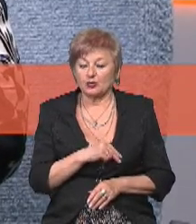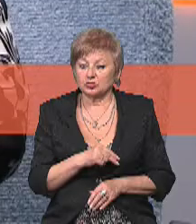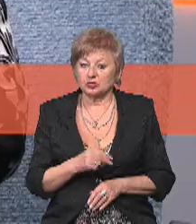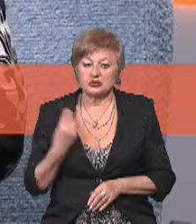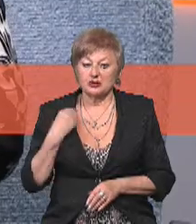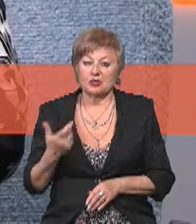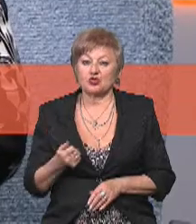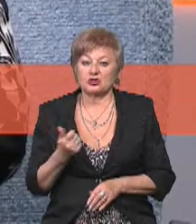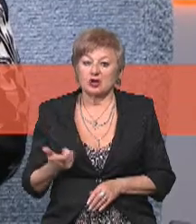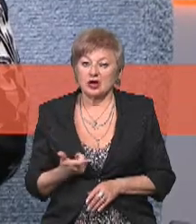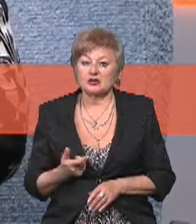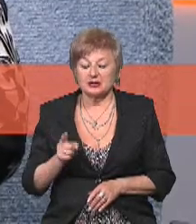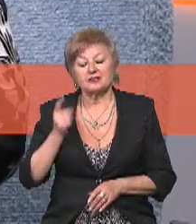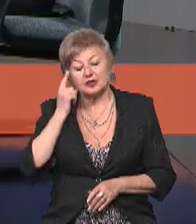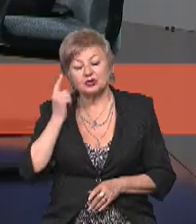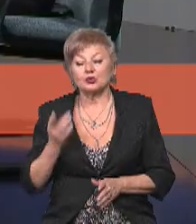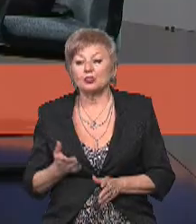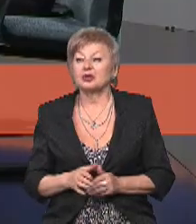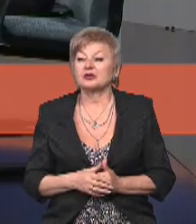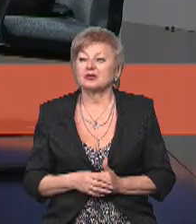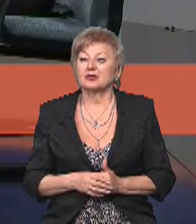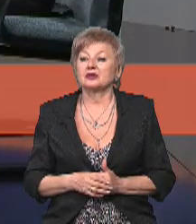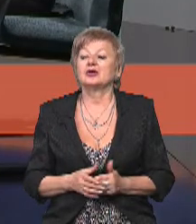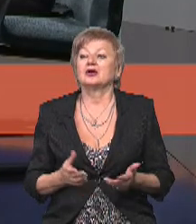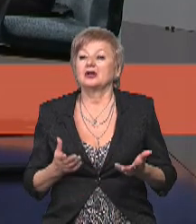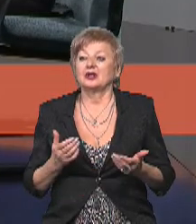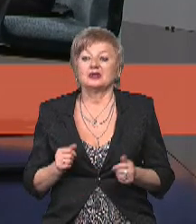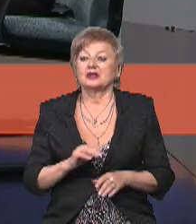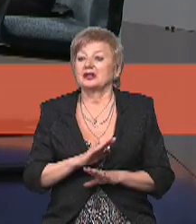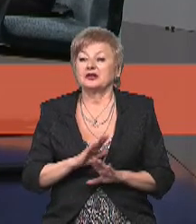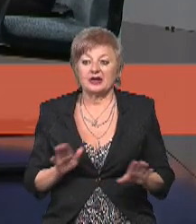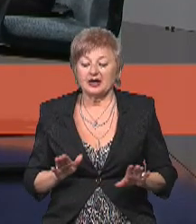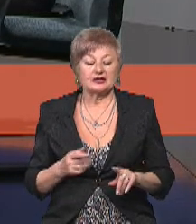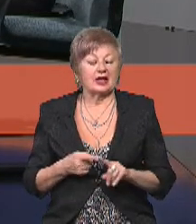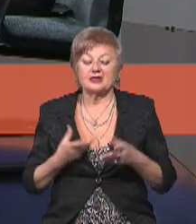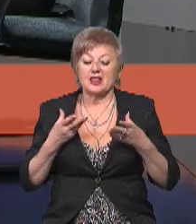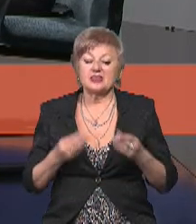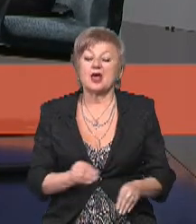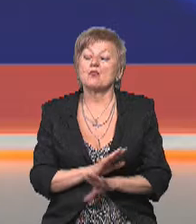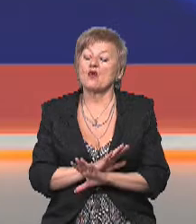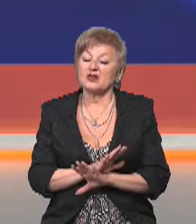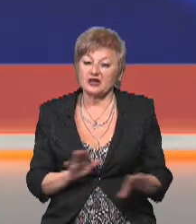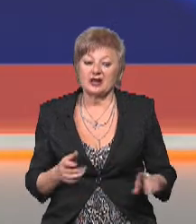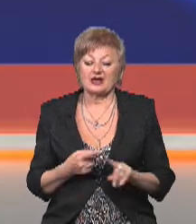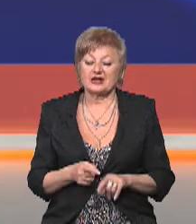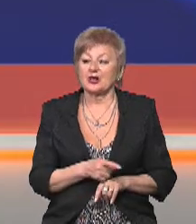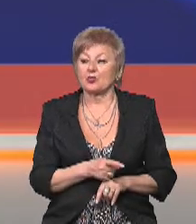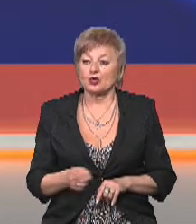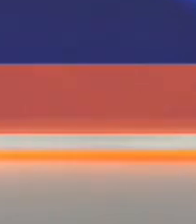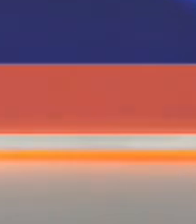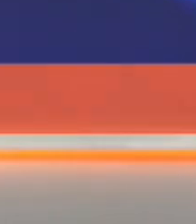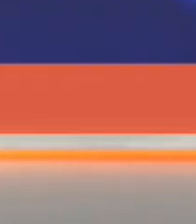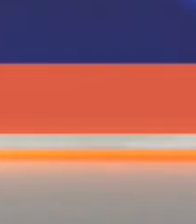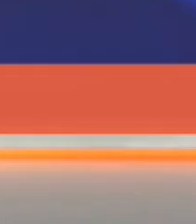Запоріжгаз. Як ви думаєте, пані Наталя? Да, ну, эта акция никак не повлияет на этот процесс, потому что наш тариф